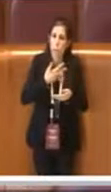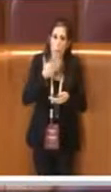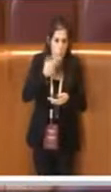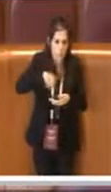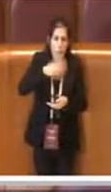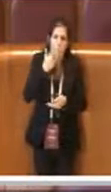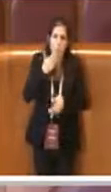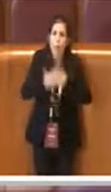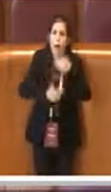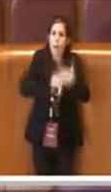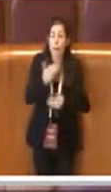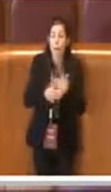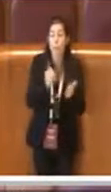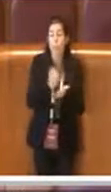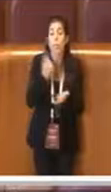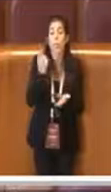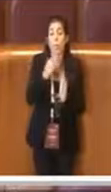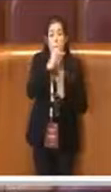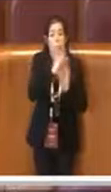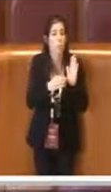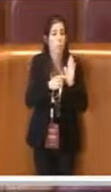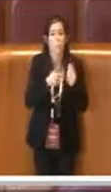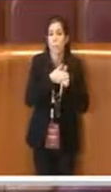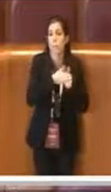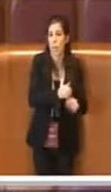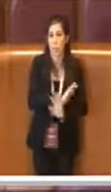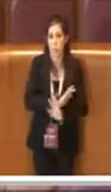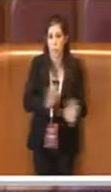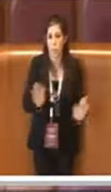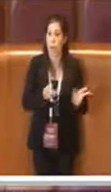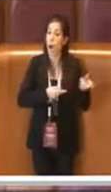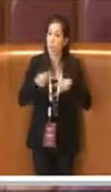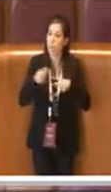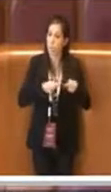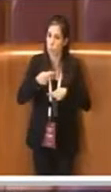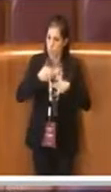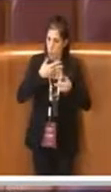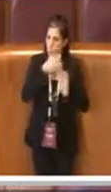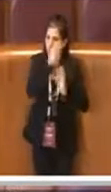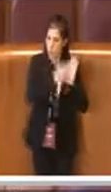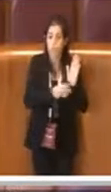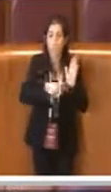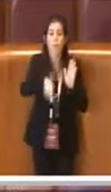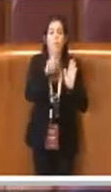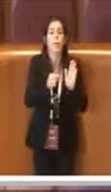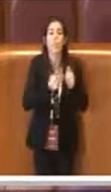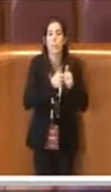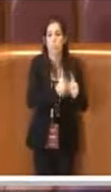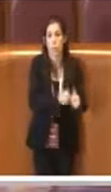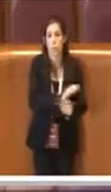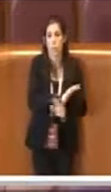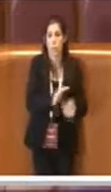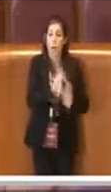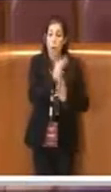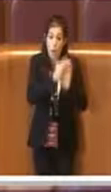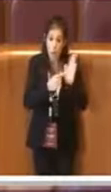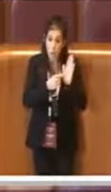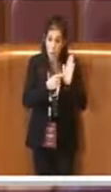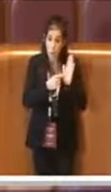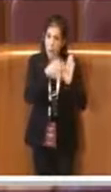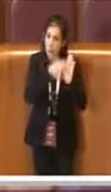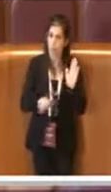è importante farla nel rispetto dei principi che questa amministrazione si dà e proprio nel rispetto di quei principi noi